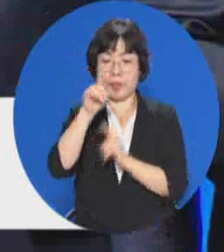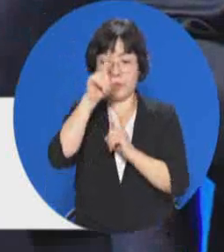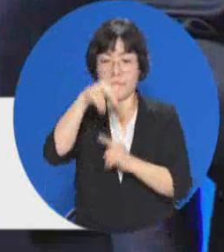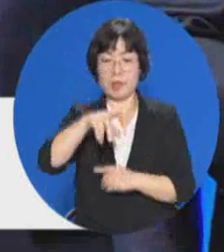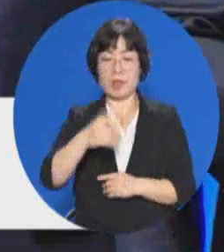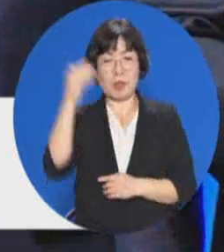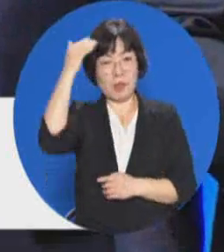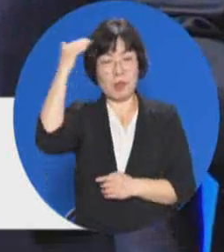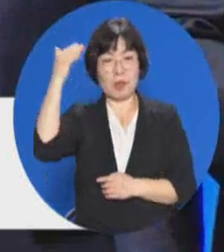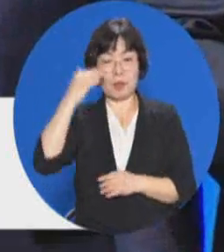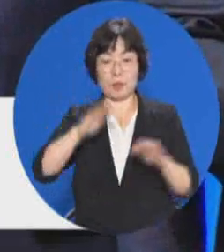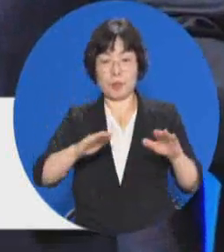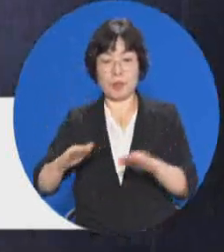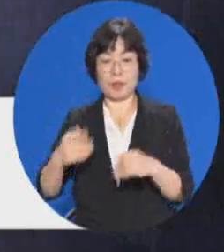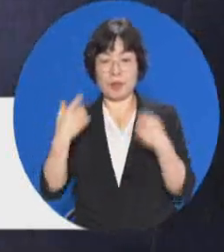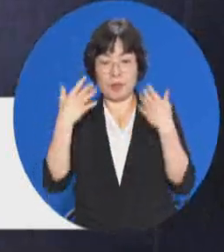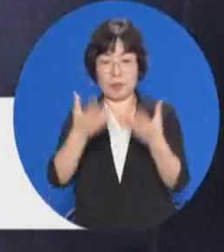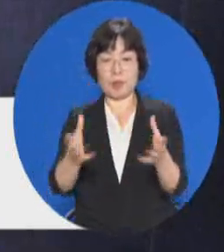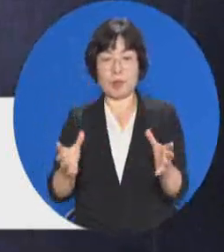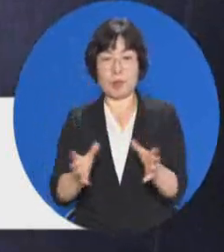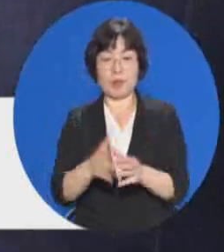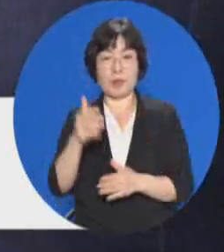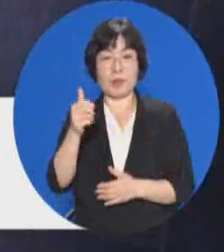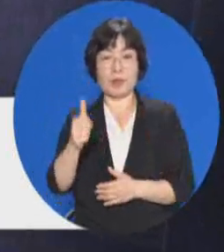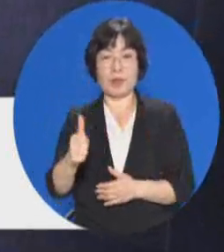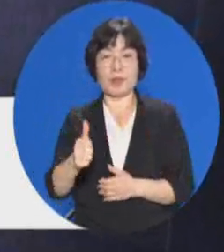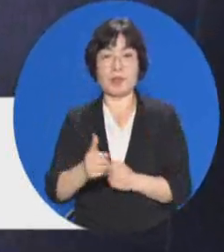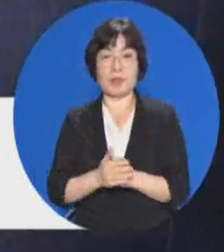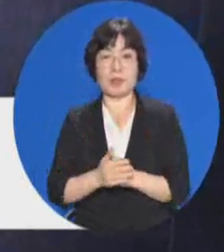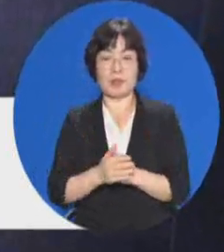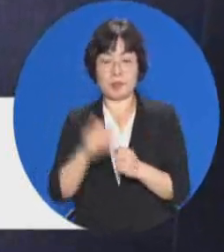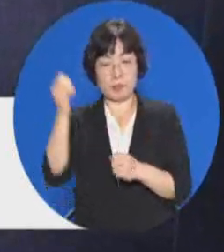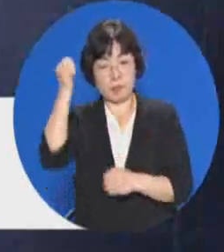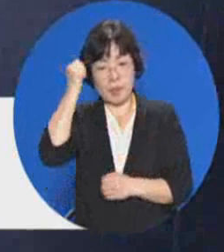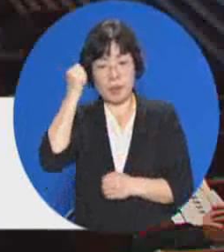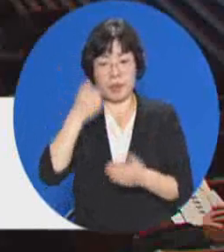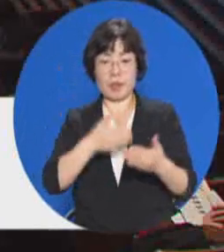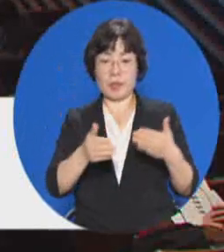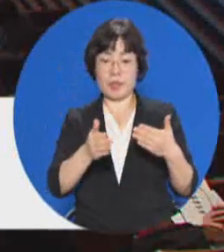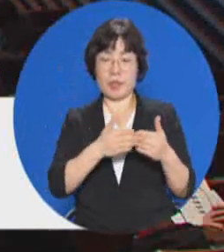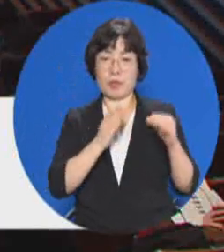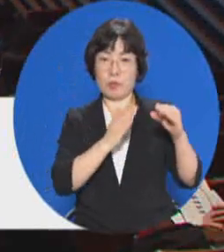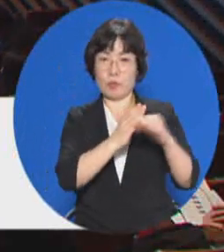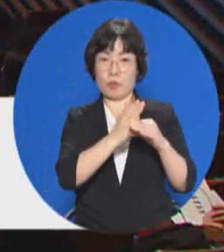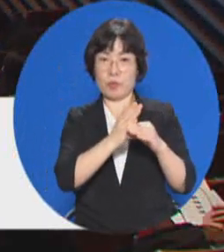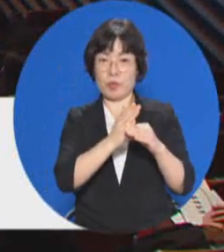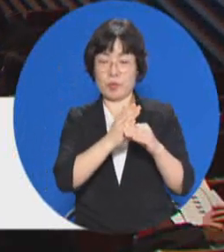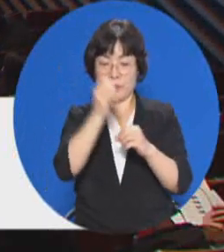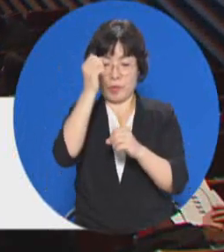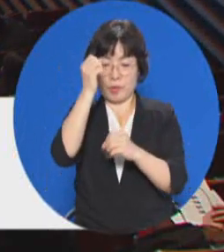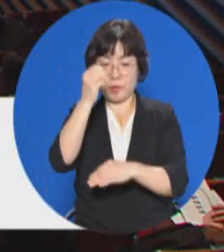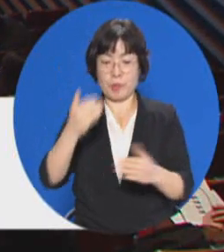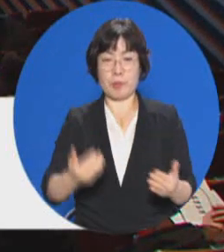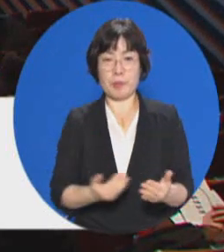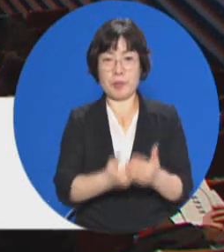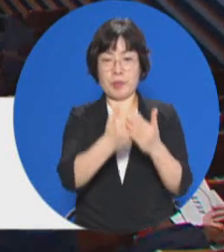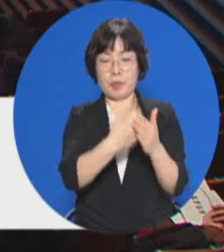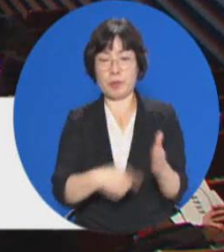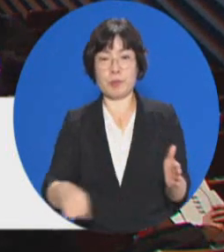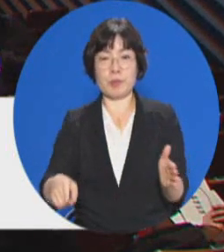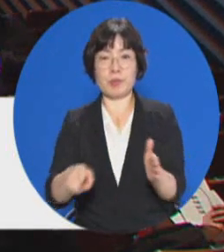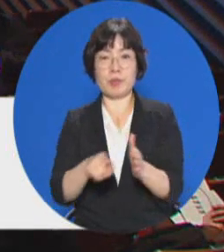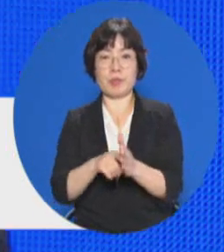이정철 한국해양관광학회 회장은 체류와 체험 중심인 블루투어의 정착과 지속적인 발전을